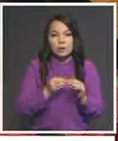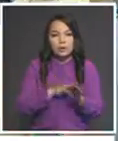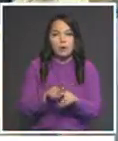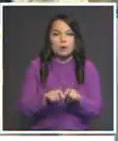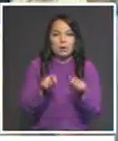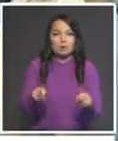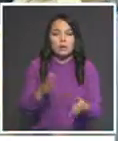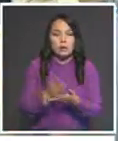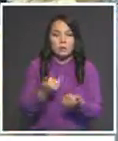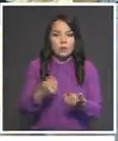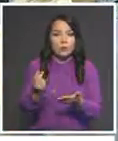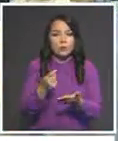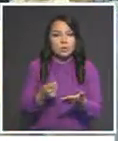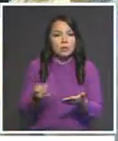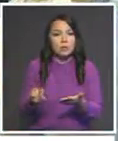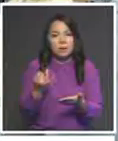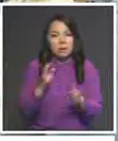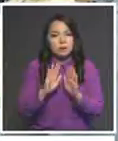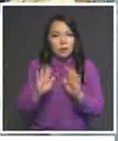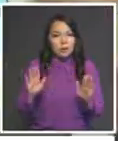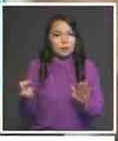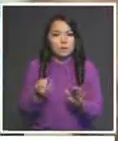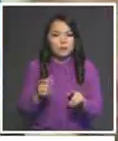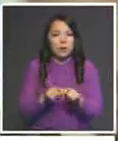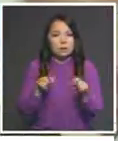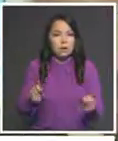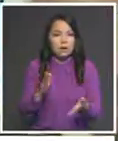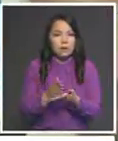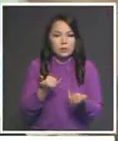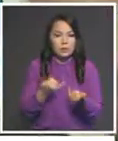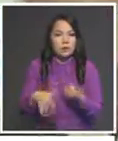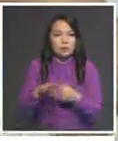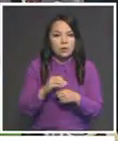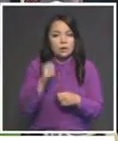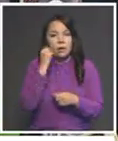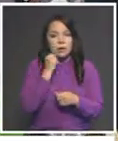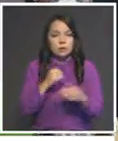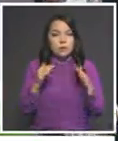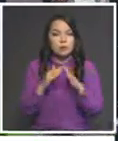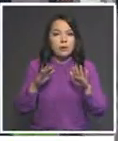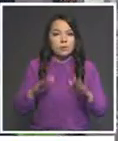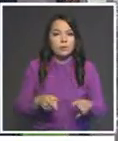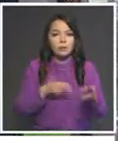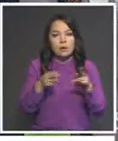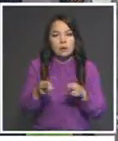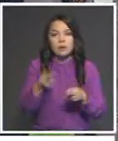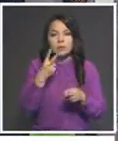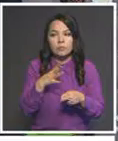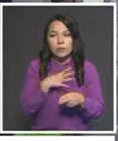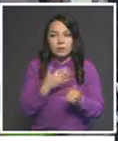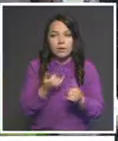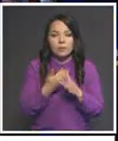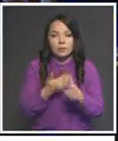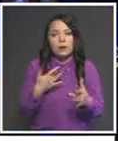мен суретшілердің көрмесі көпшілік назарына ұсынылды, сондай-ақ оқушылар қарттар үйіне арнайы барып, қам көңіл жандарға